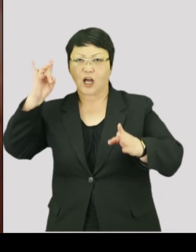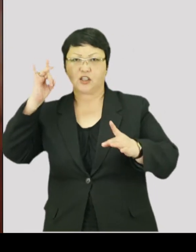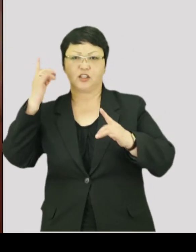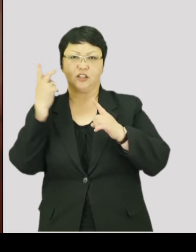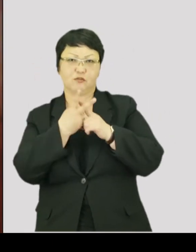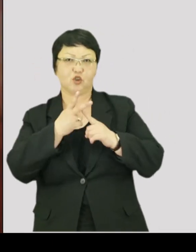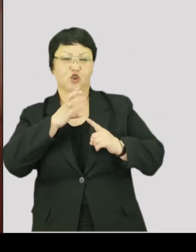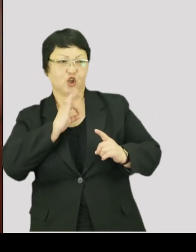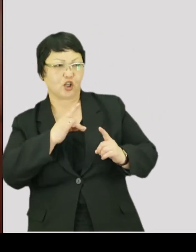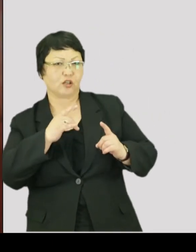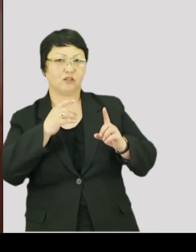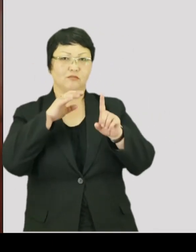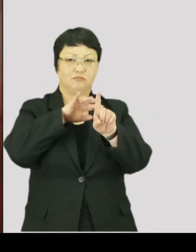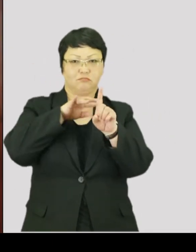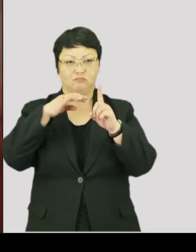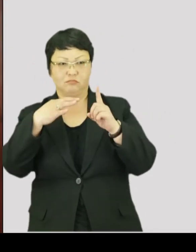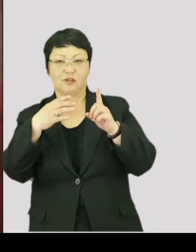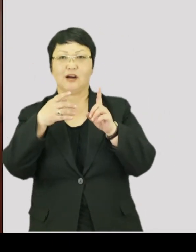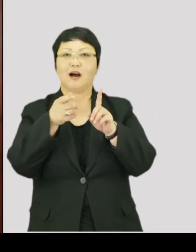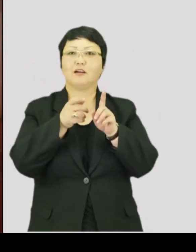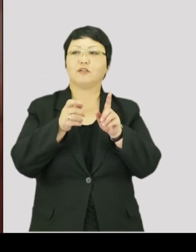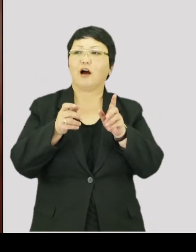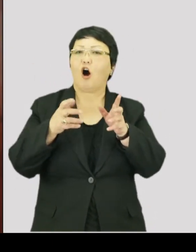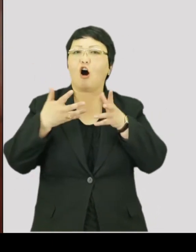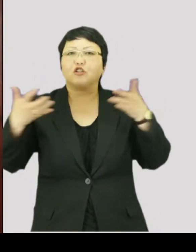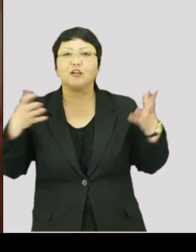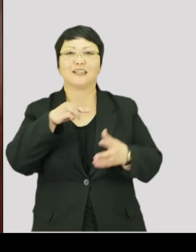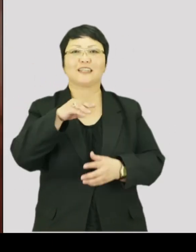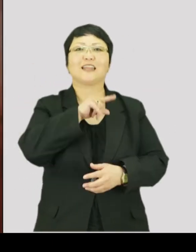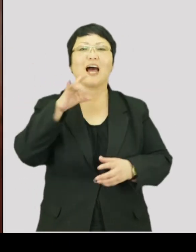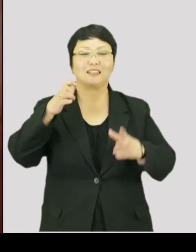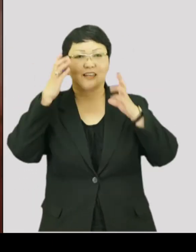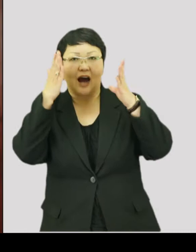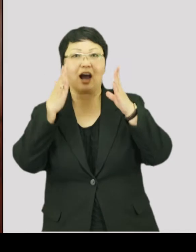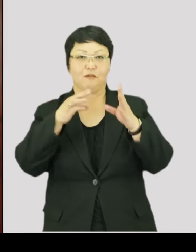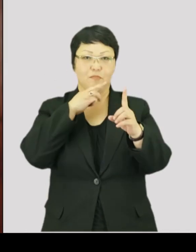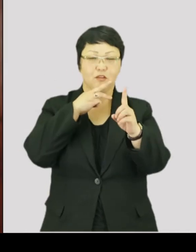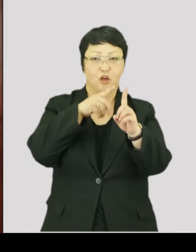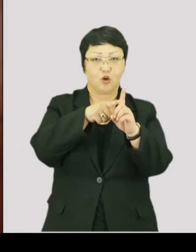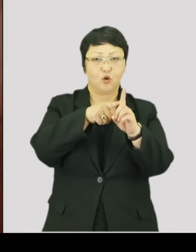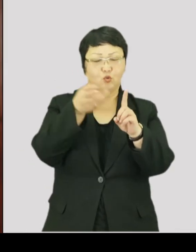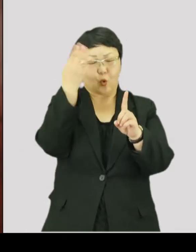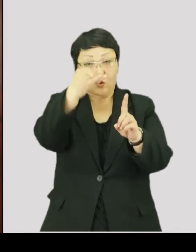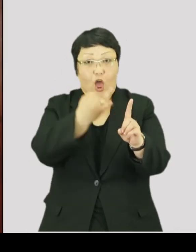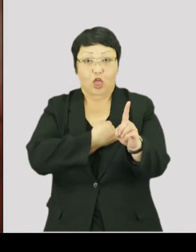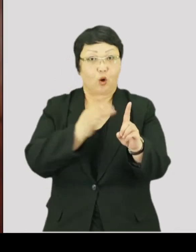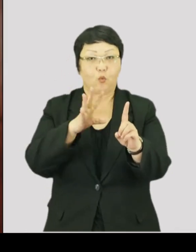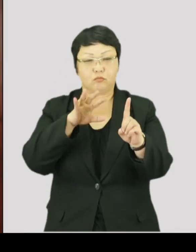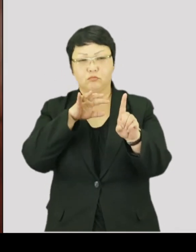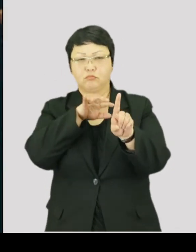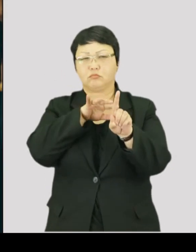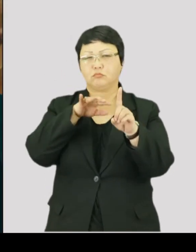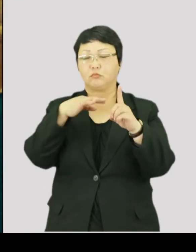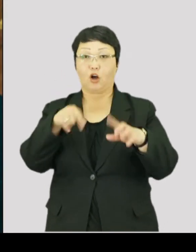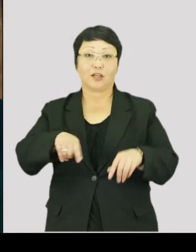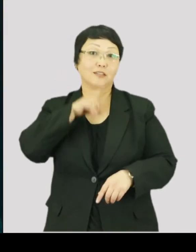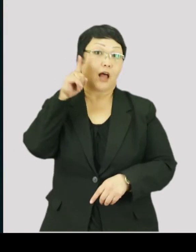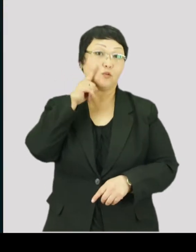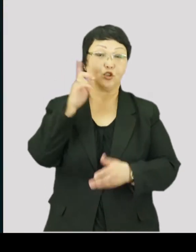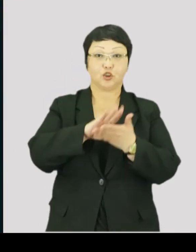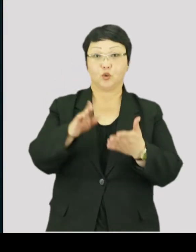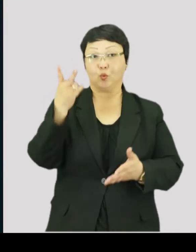байна. Ялангуяа залуучууд, хүүхдүүдийг ер нь иргэдийг мэдээлэл шүүмжлэлтэй хандах, мэдээллийг хүлээн